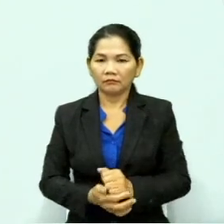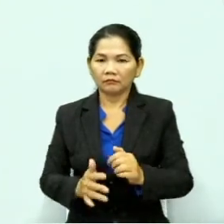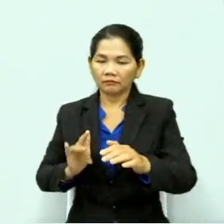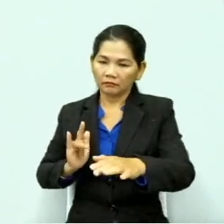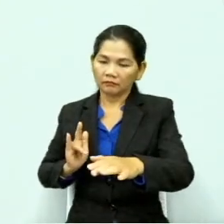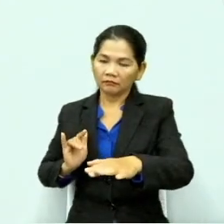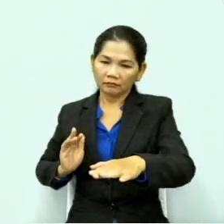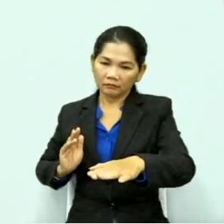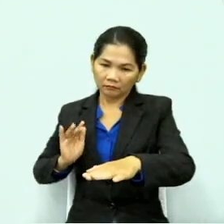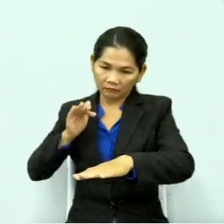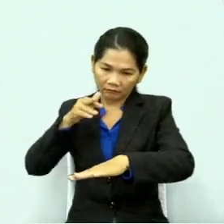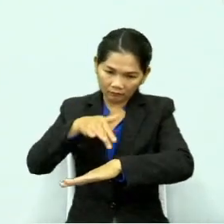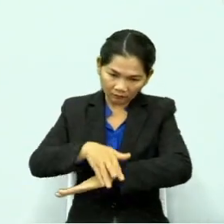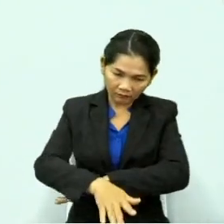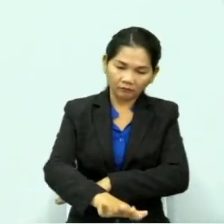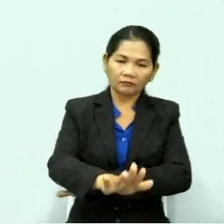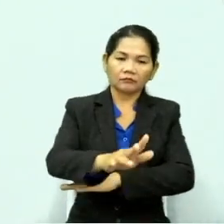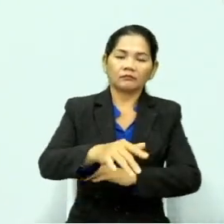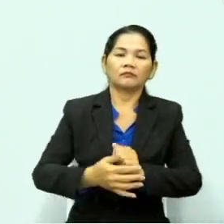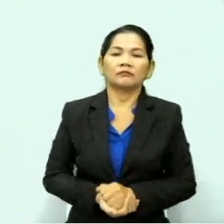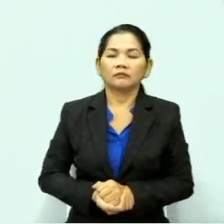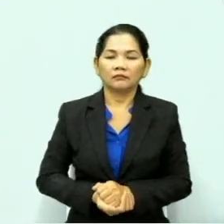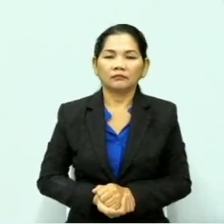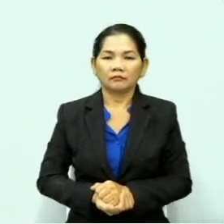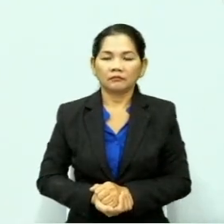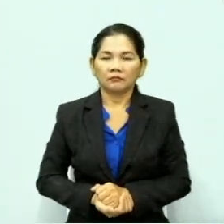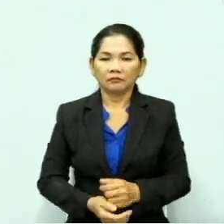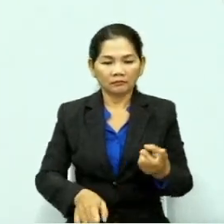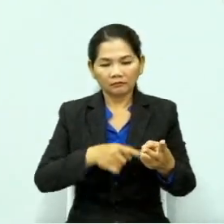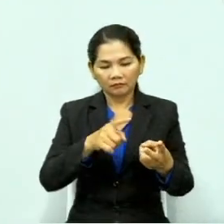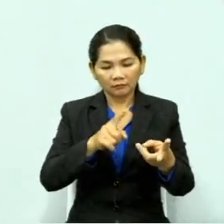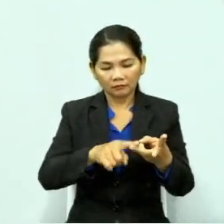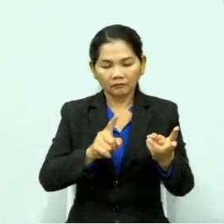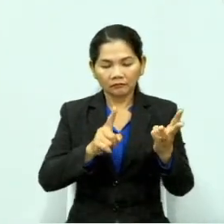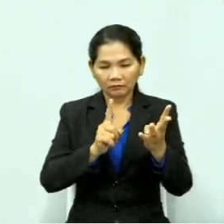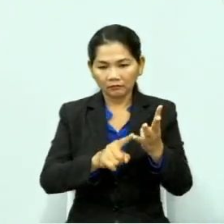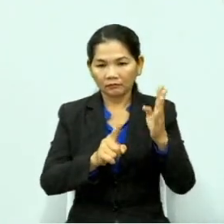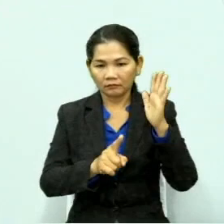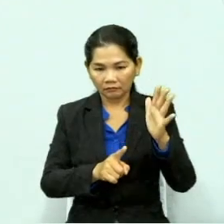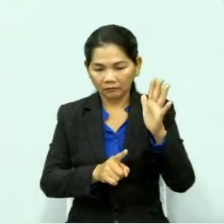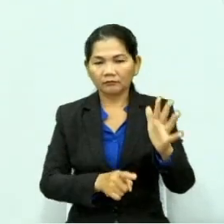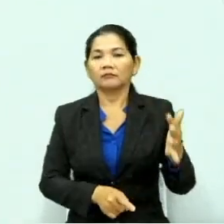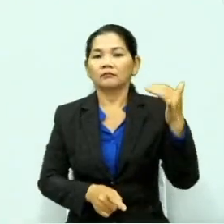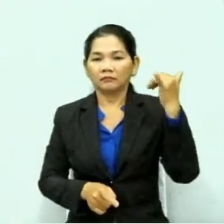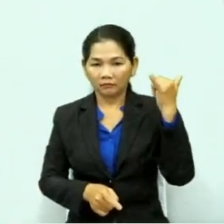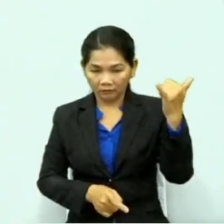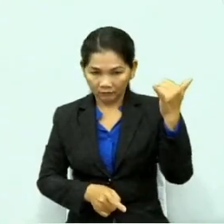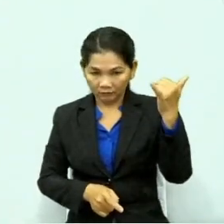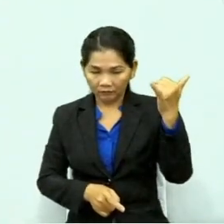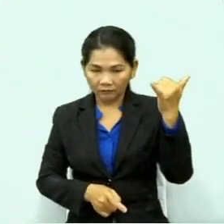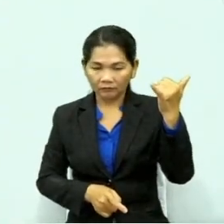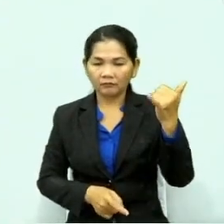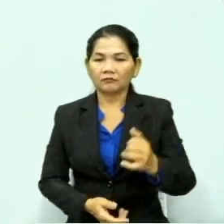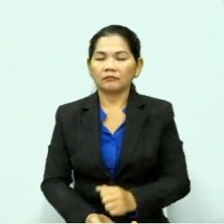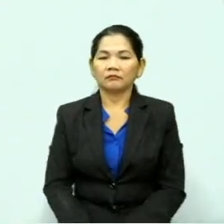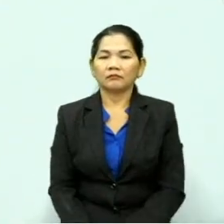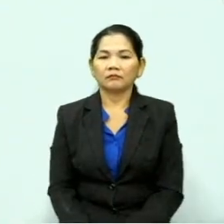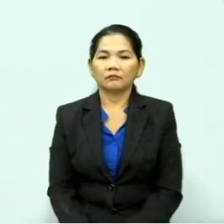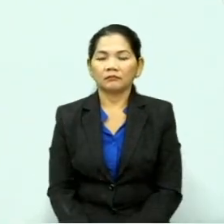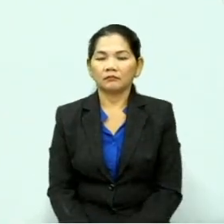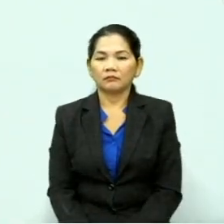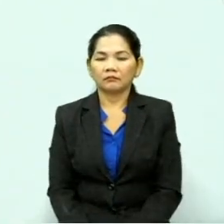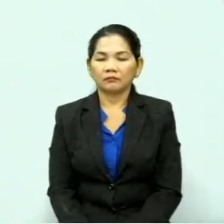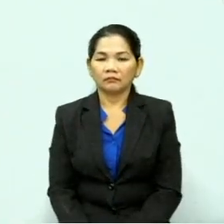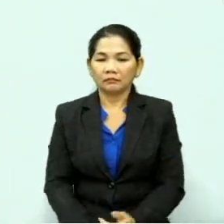rộm cha chỉ tỷ pí tỷ bảy tỷ bốn tỷ tám nâng tỷ tám và